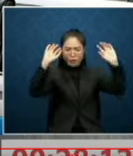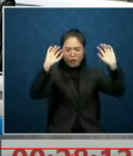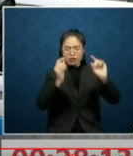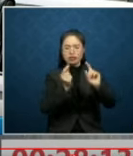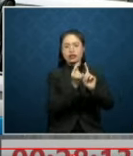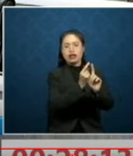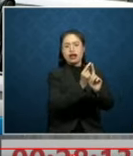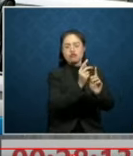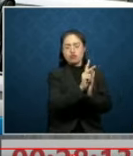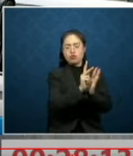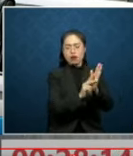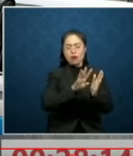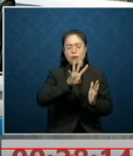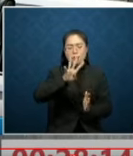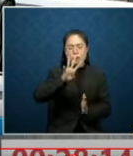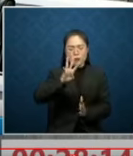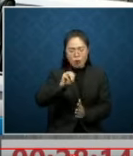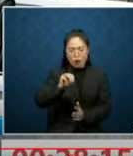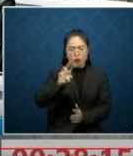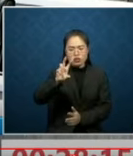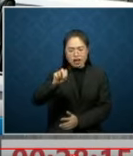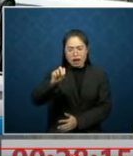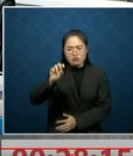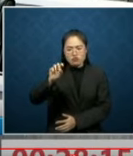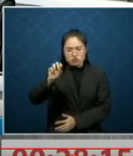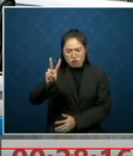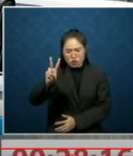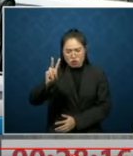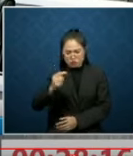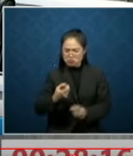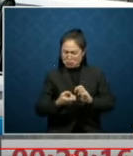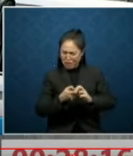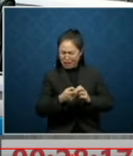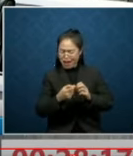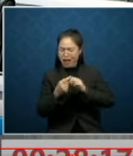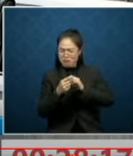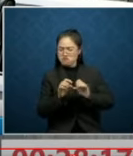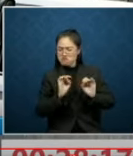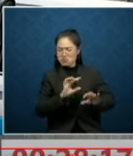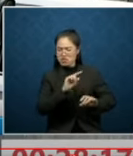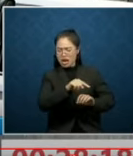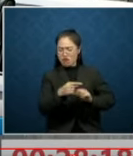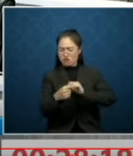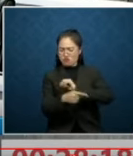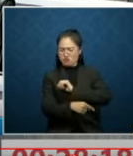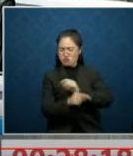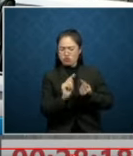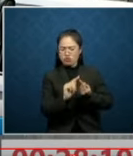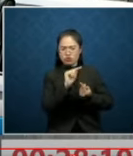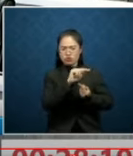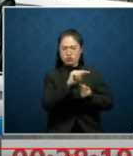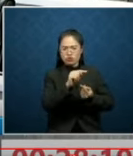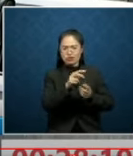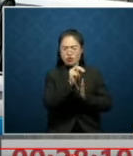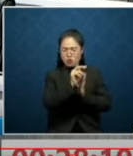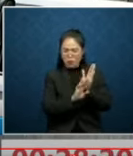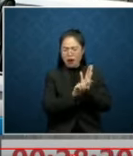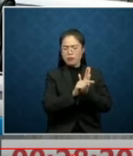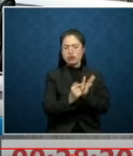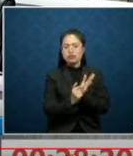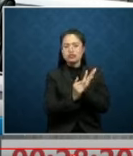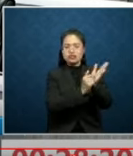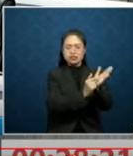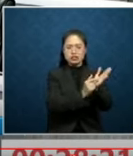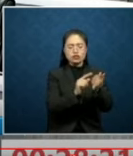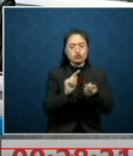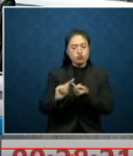ตรา32ว่ามี4ความเสี่ยงทุจริตเชิงนโยบายและมี8ข้อเสนอแนะผู้ว่าแบงค์ชา